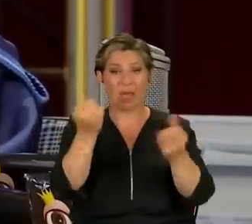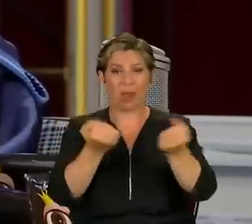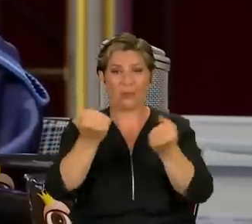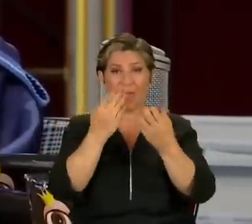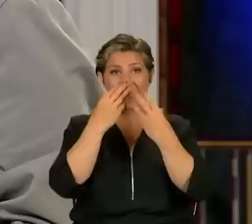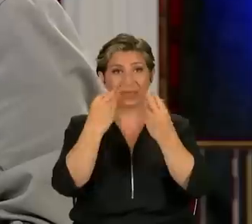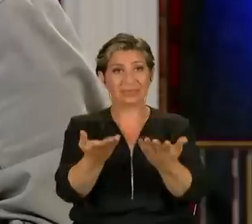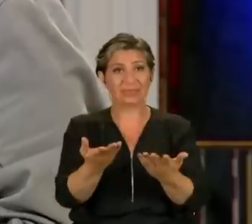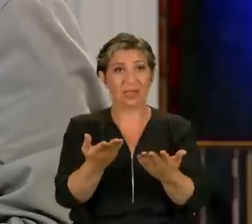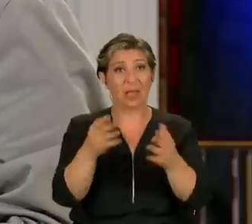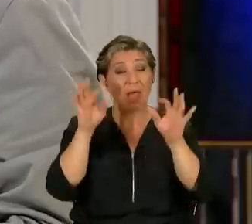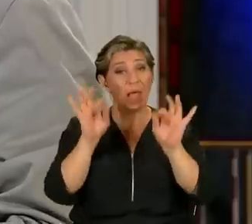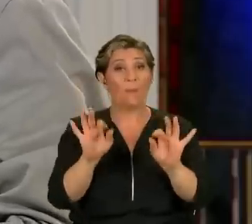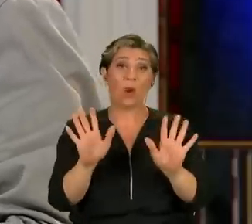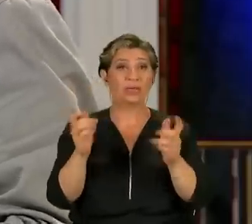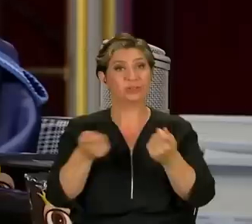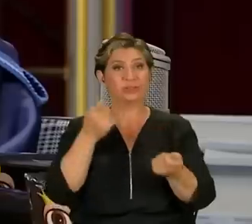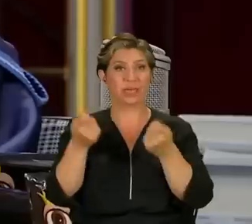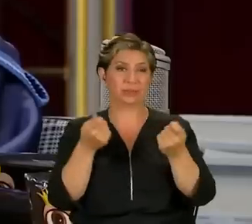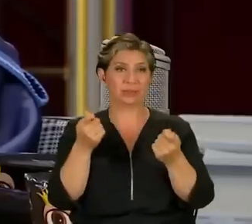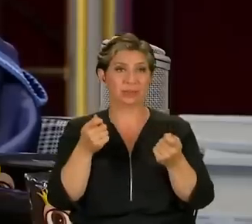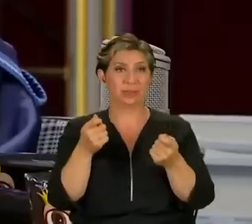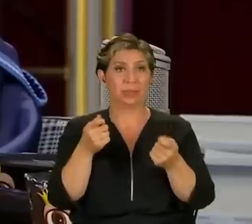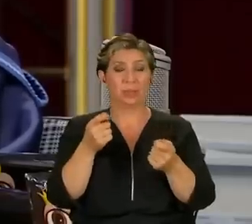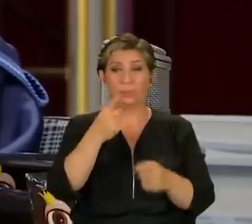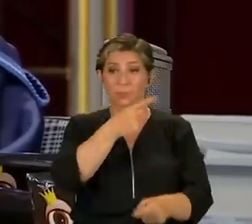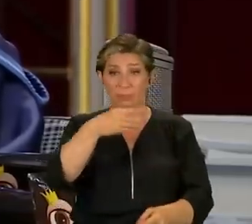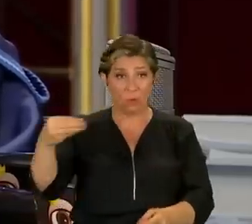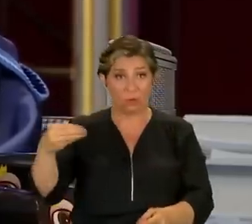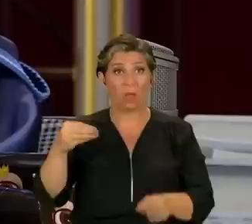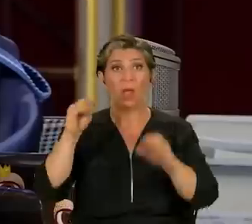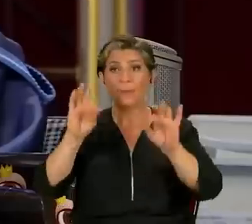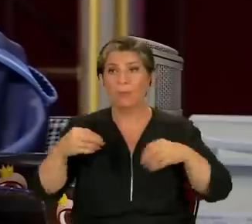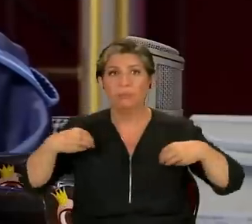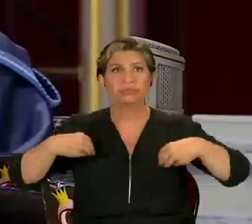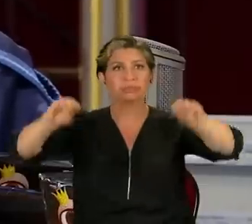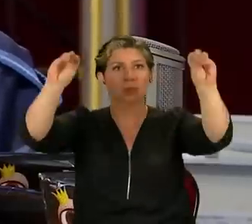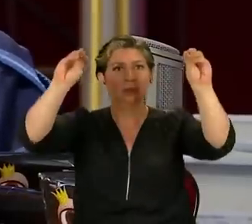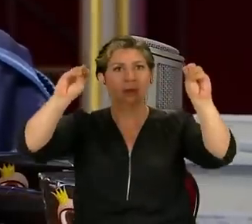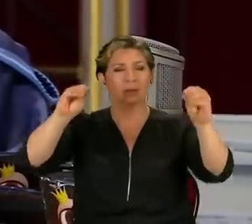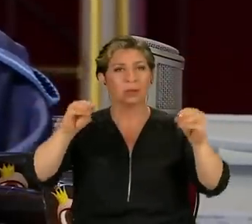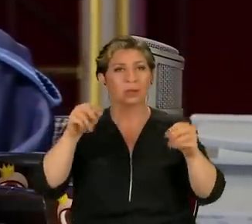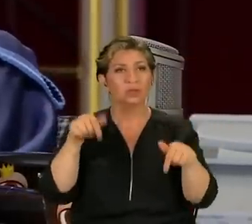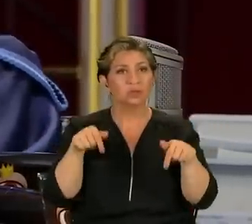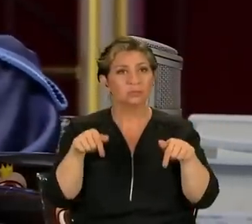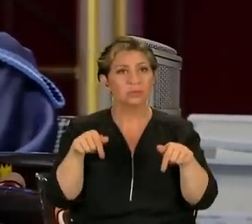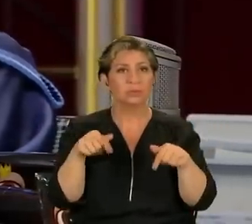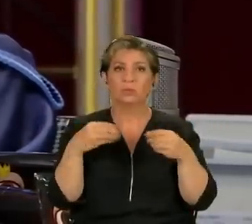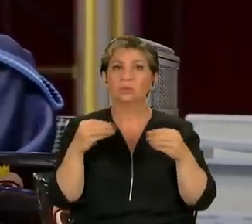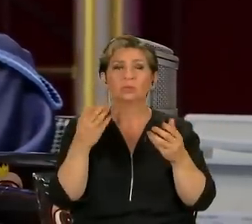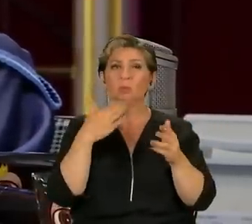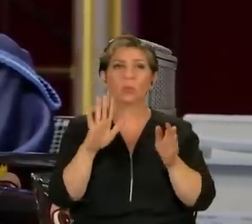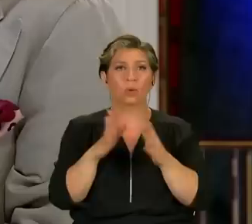araba hediyesi. Hep öyleydi işler. Evet. Yani 1 milyonu hemen sattık. Şimdi hiç